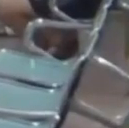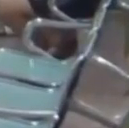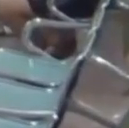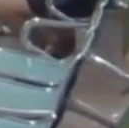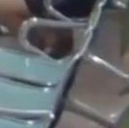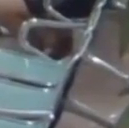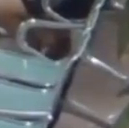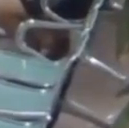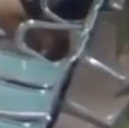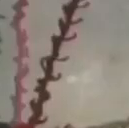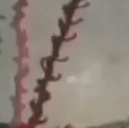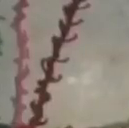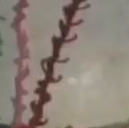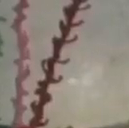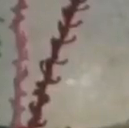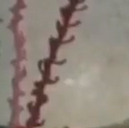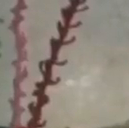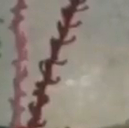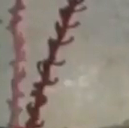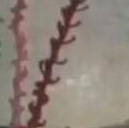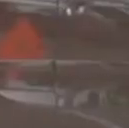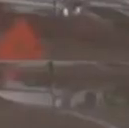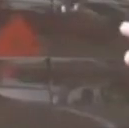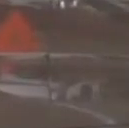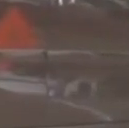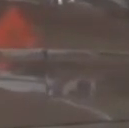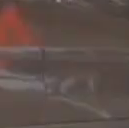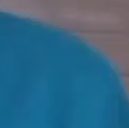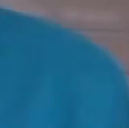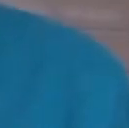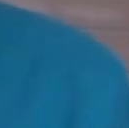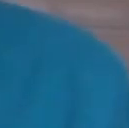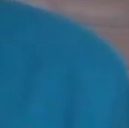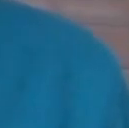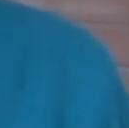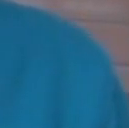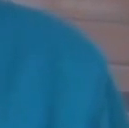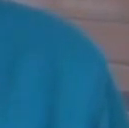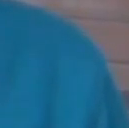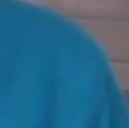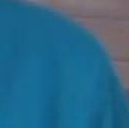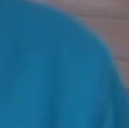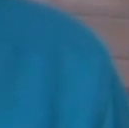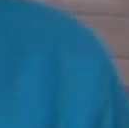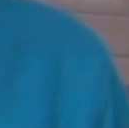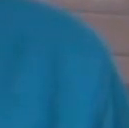Pihak Puskesmas memastikan kondisi J dalam keadaan baik dan stabil. Keadaan baik,